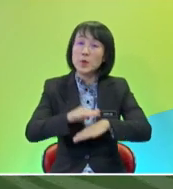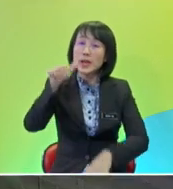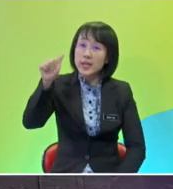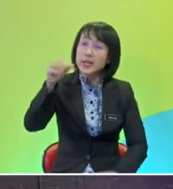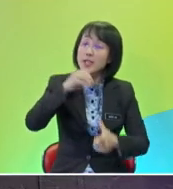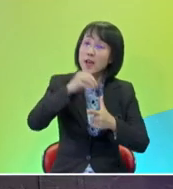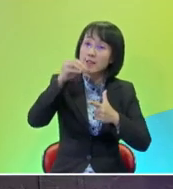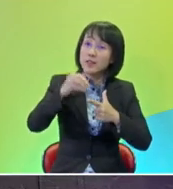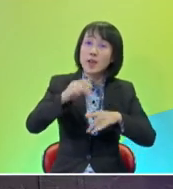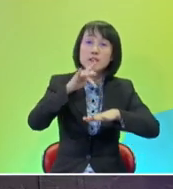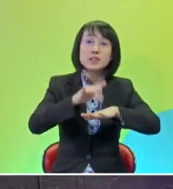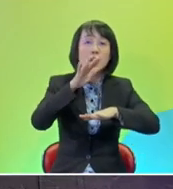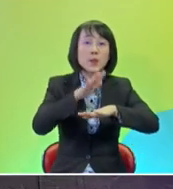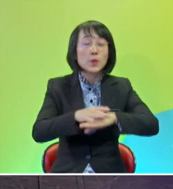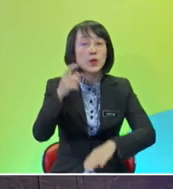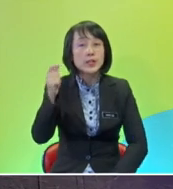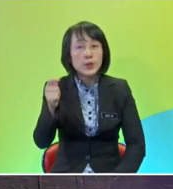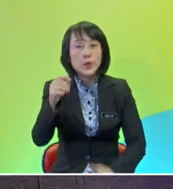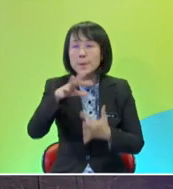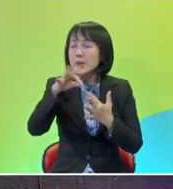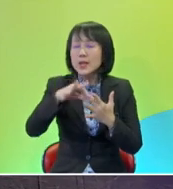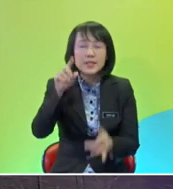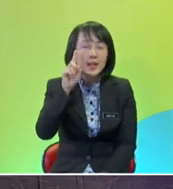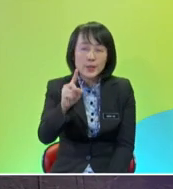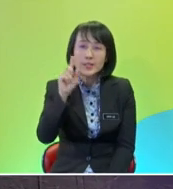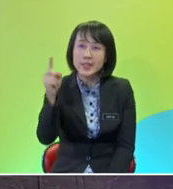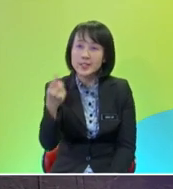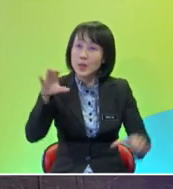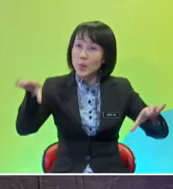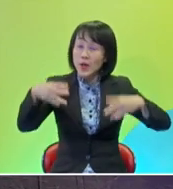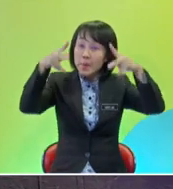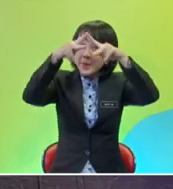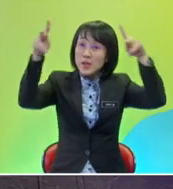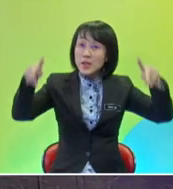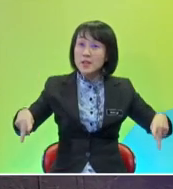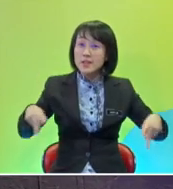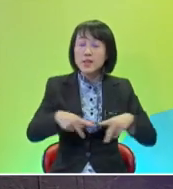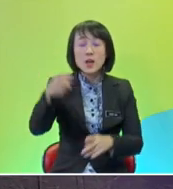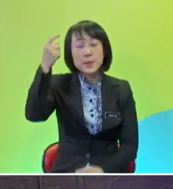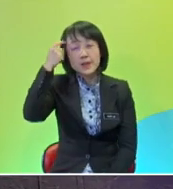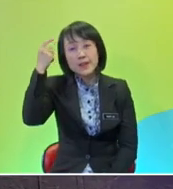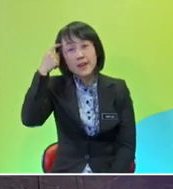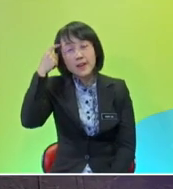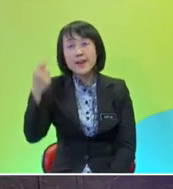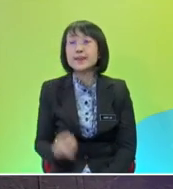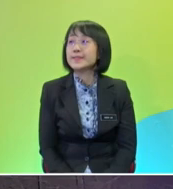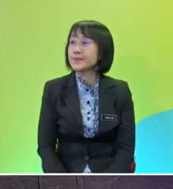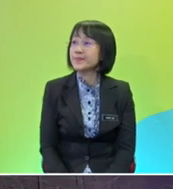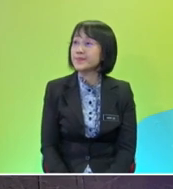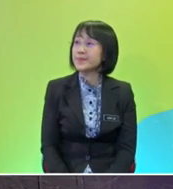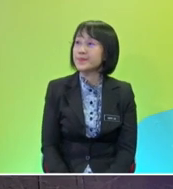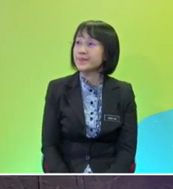boleh pilih antara nyamuk tiruk dan juga nyamuk Aedes. Okey, sementara murid-murid kita